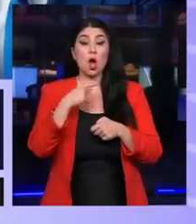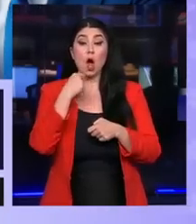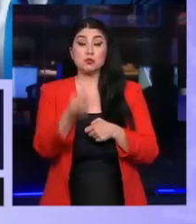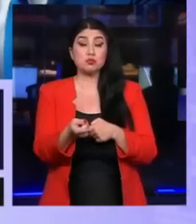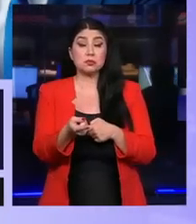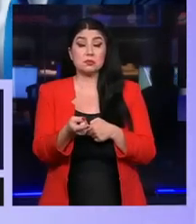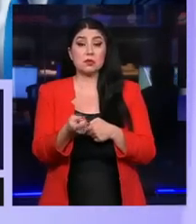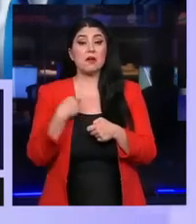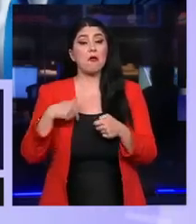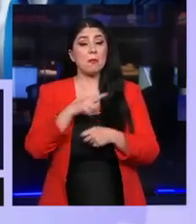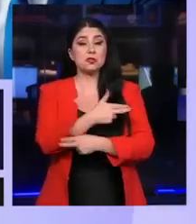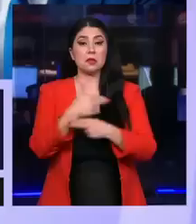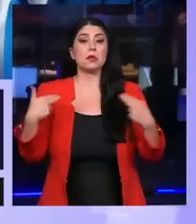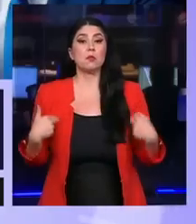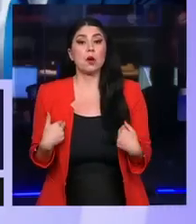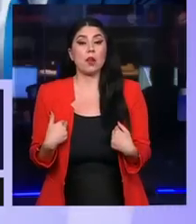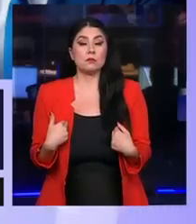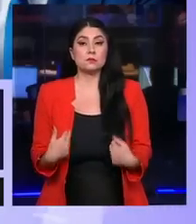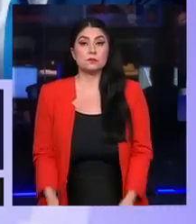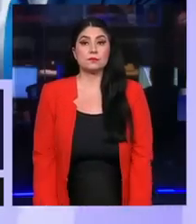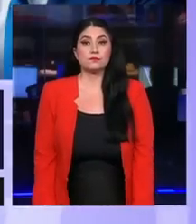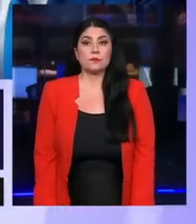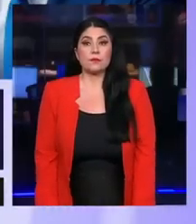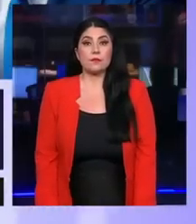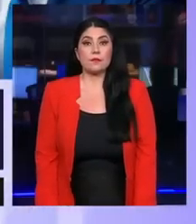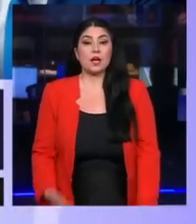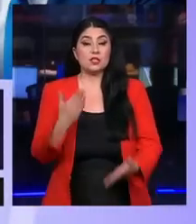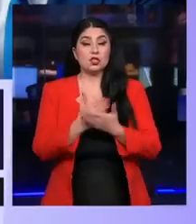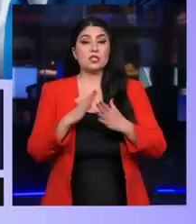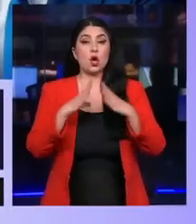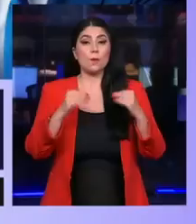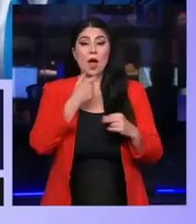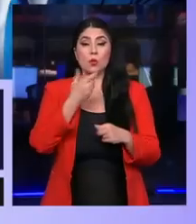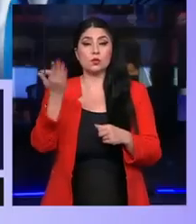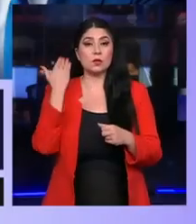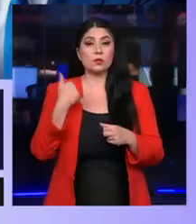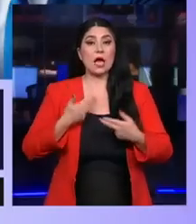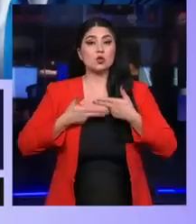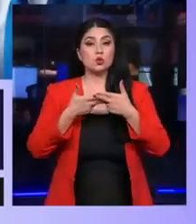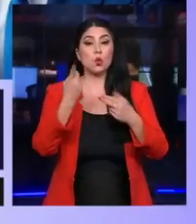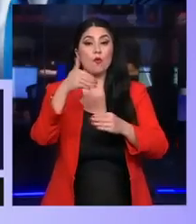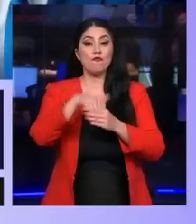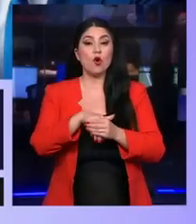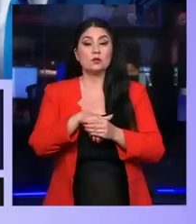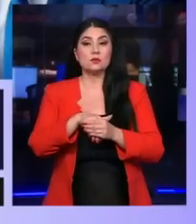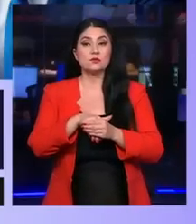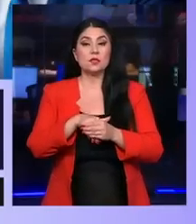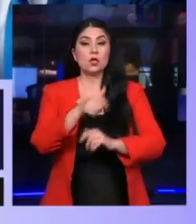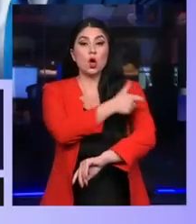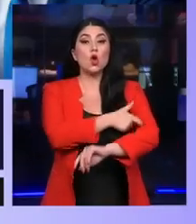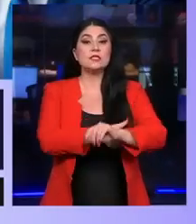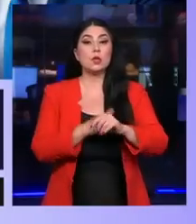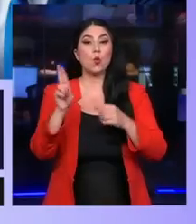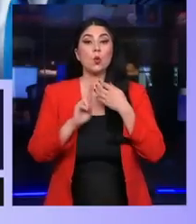că totuși vom merge în instanță. Decizia României anul trecut de a susține un vot în